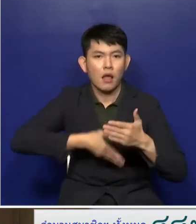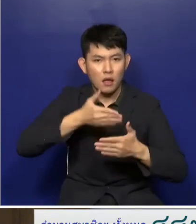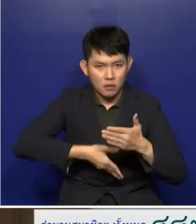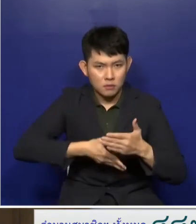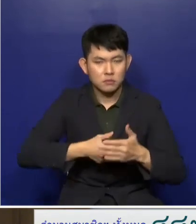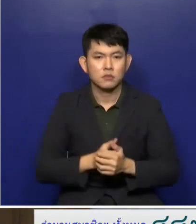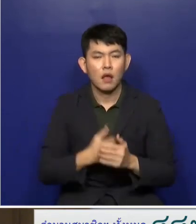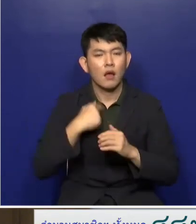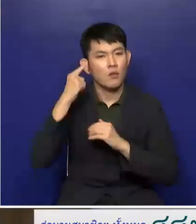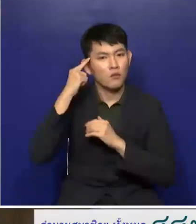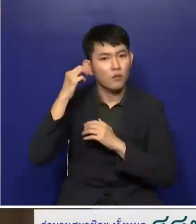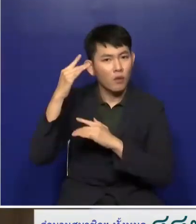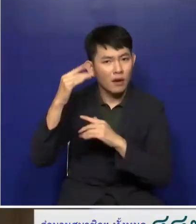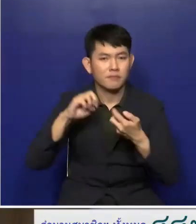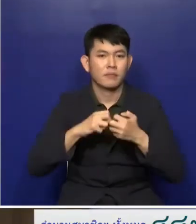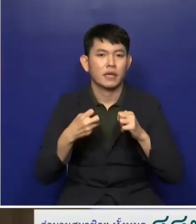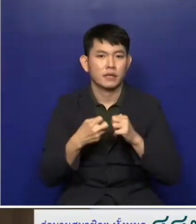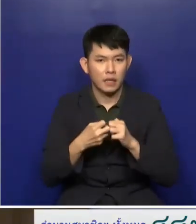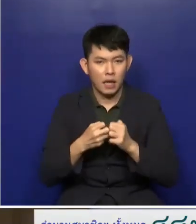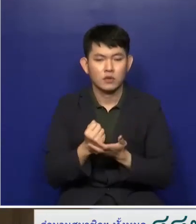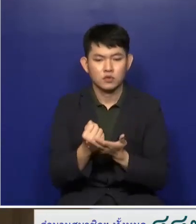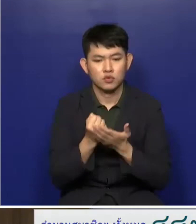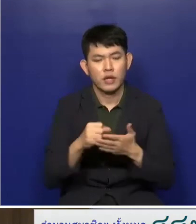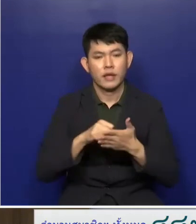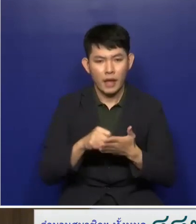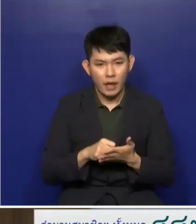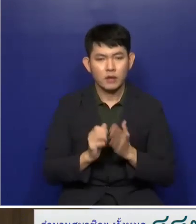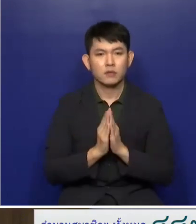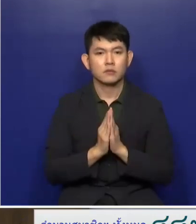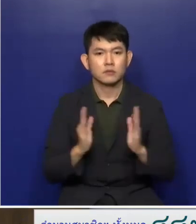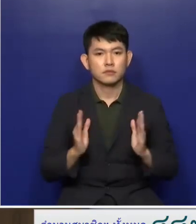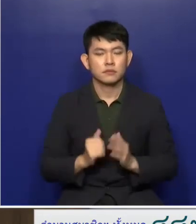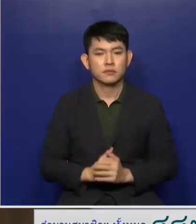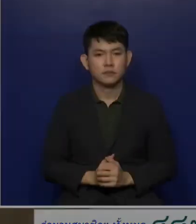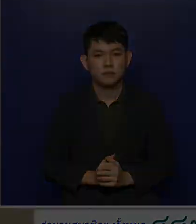ประธานหวังว่าปัญหาทั้งหมดคงจะได้รับแก้ไขไว้นี้ครับขอบคุณครับท่านประธาน ขอบคุณครับ